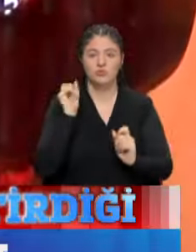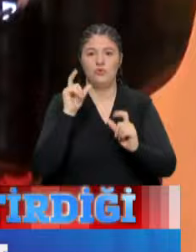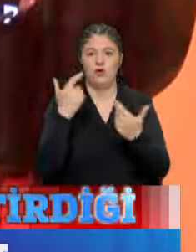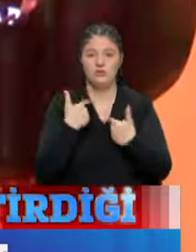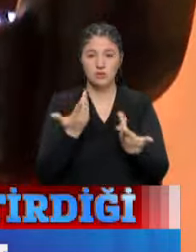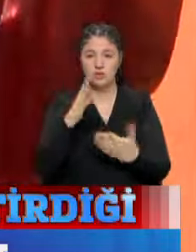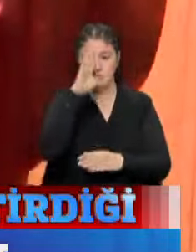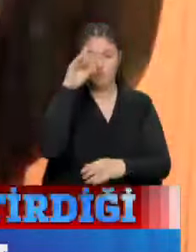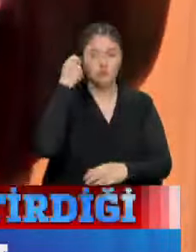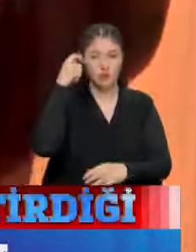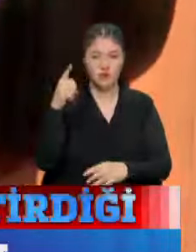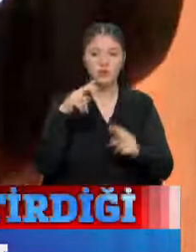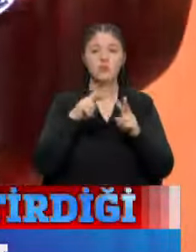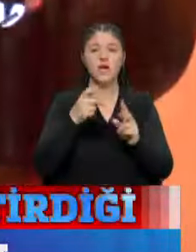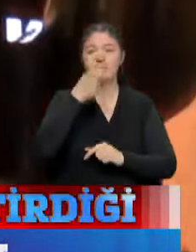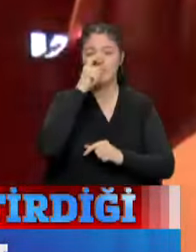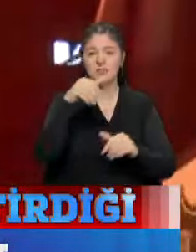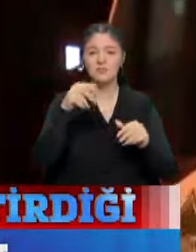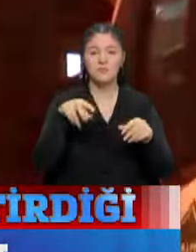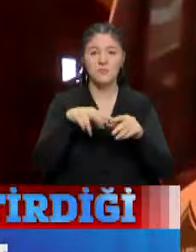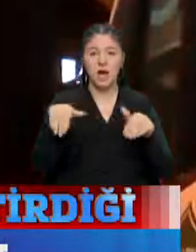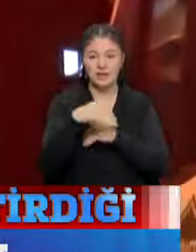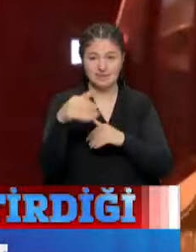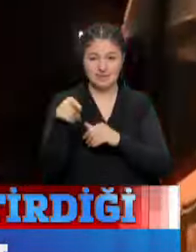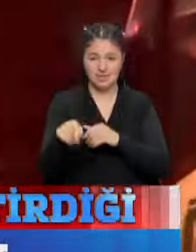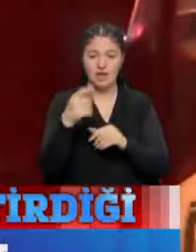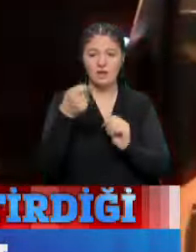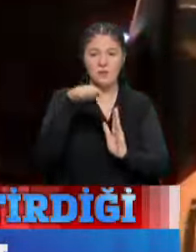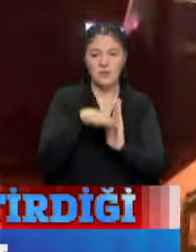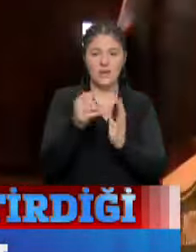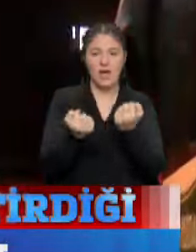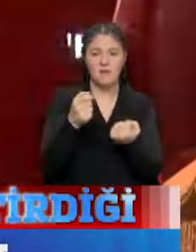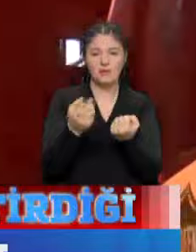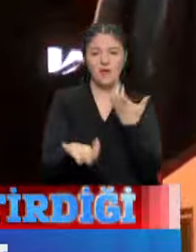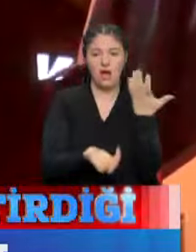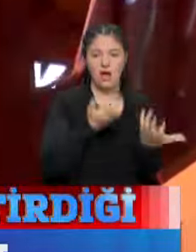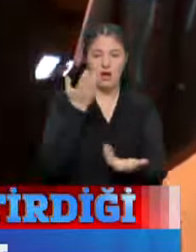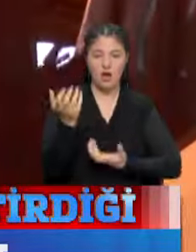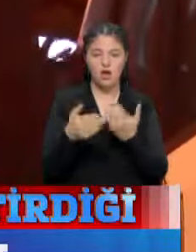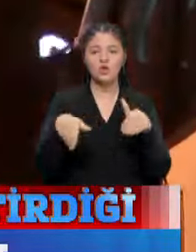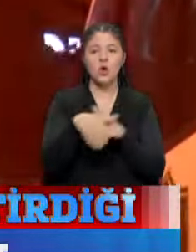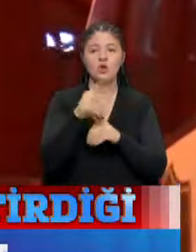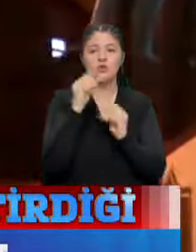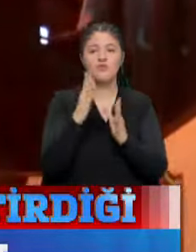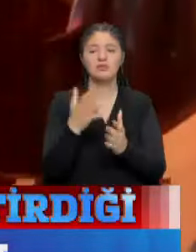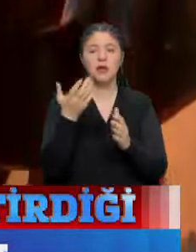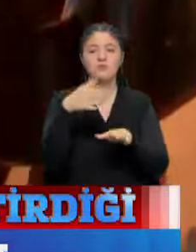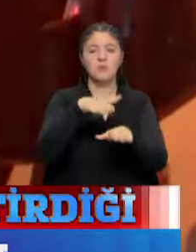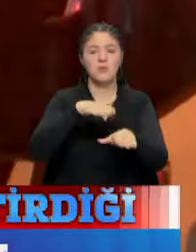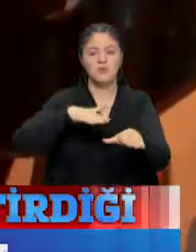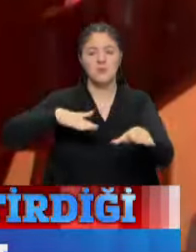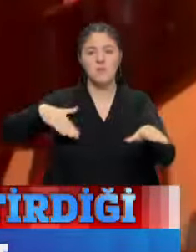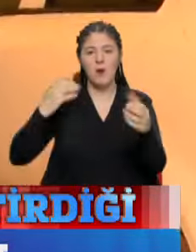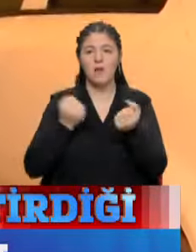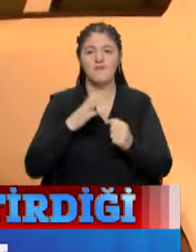uyandık. İstanbul Üsküdar'da Murat Reis Mahallesi Yeni Dershane Sokak'ta park halindeki bir araçta yangın çıktı. Sokakta çok sayıda arka arkaya park